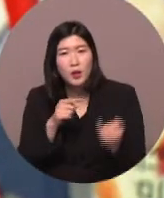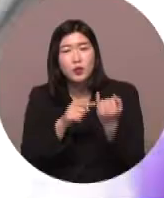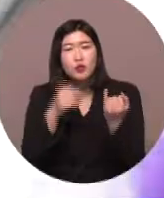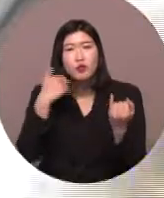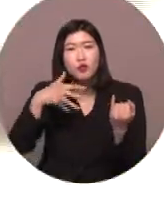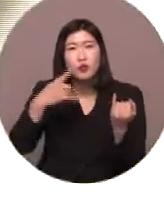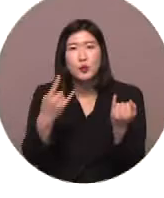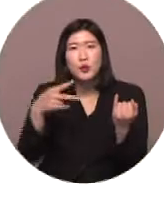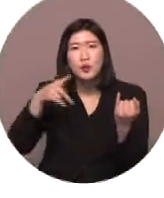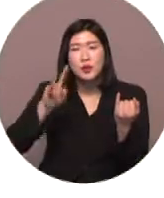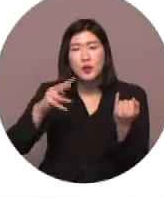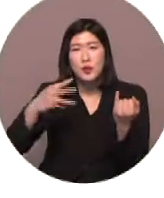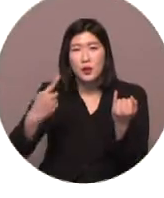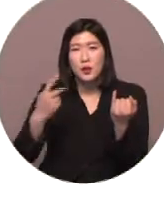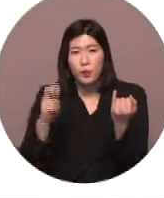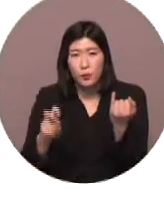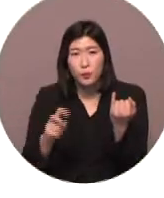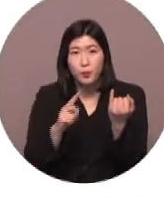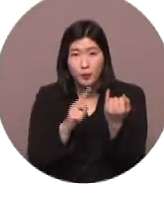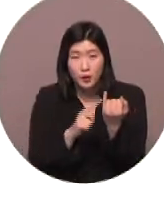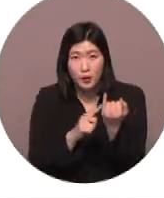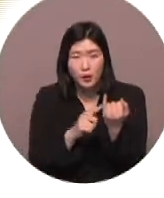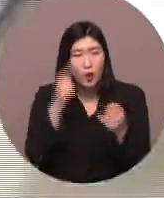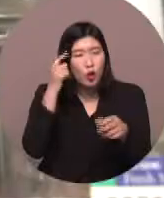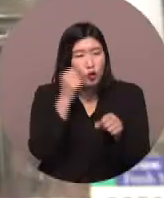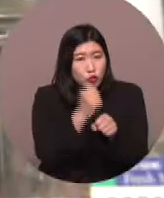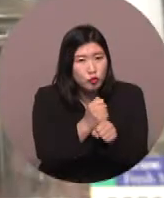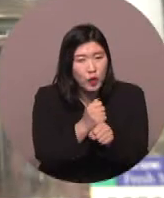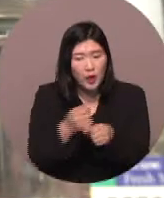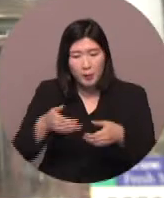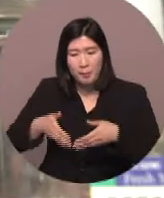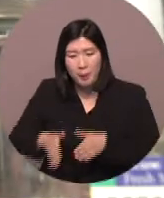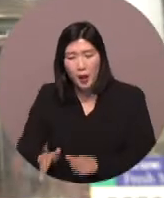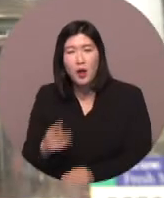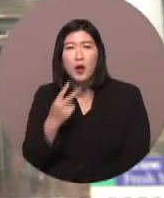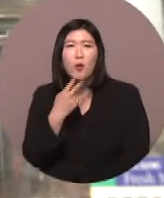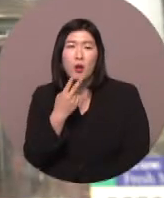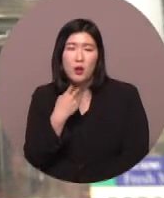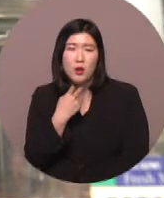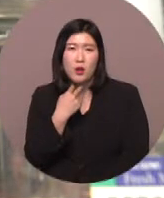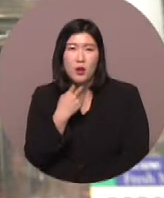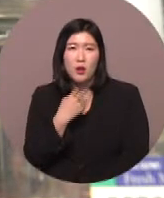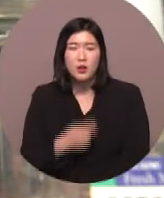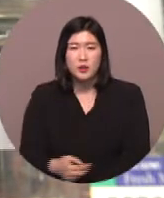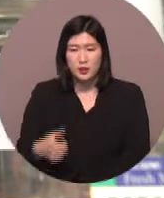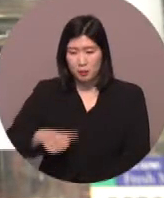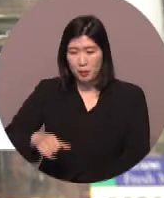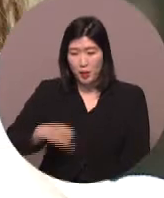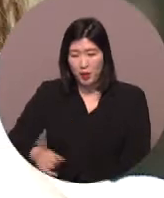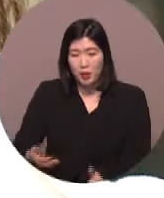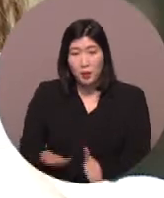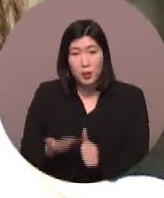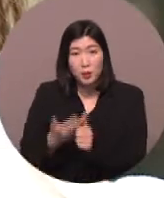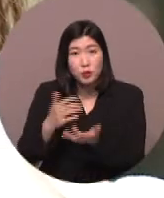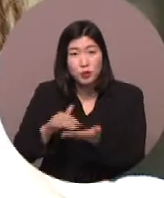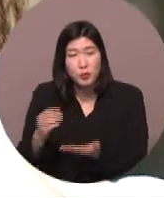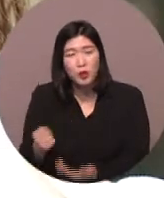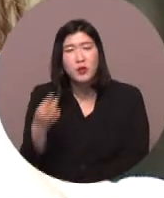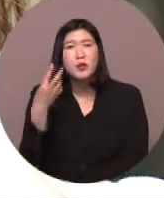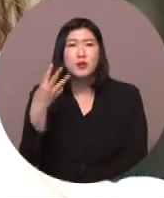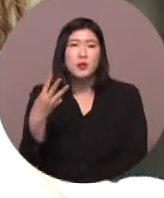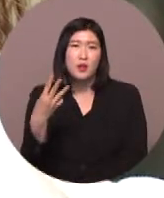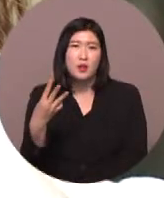씨. 연구실에서 출산과 연구를 병행한 최초 학생이자 새 아이의 엄마로서